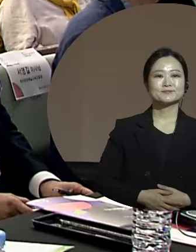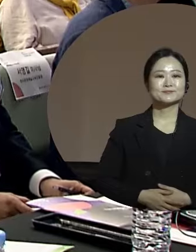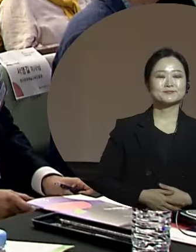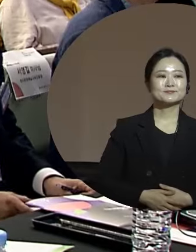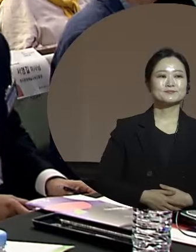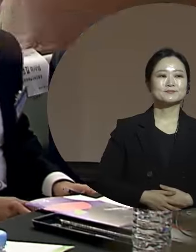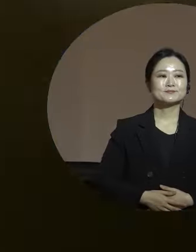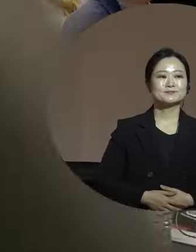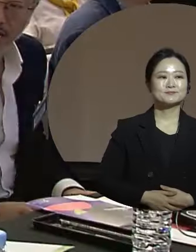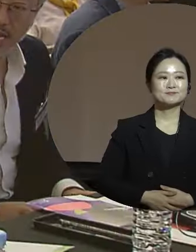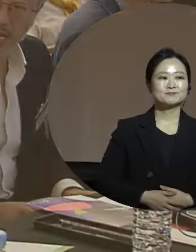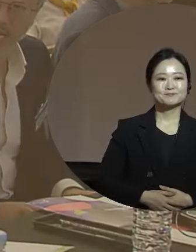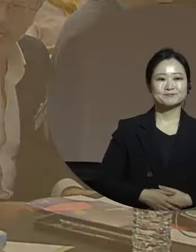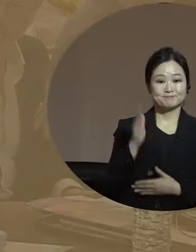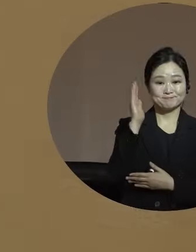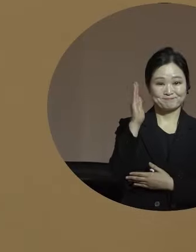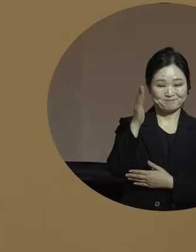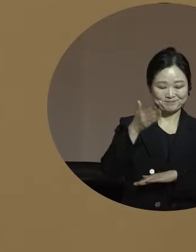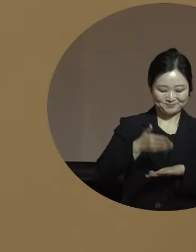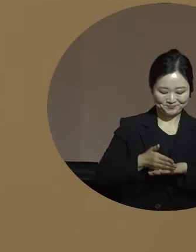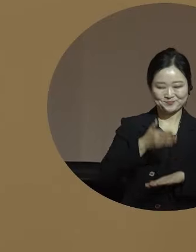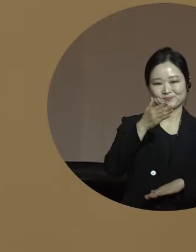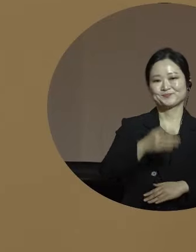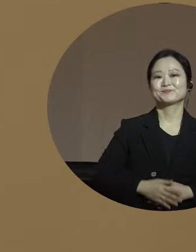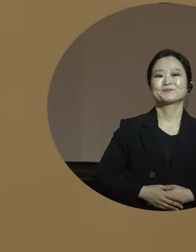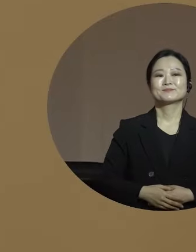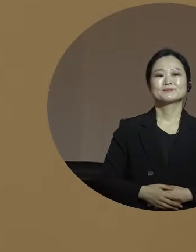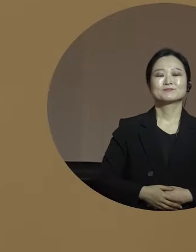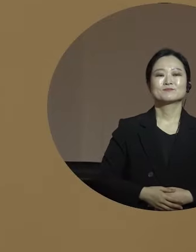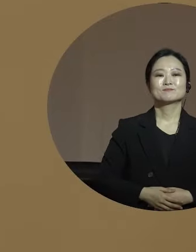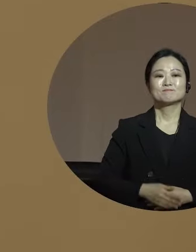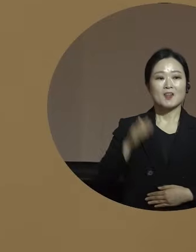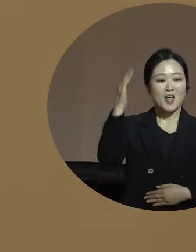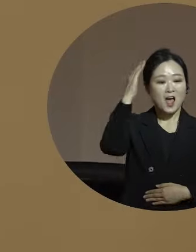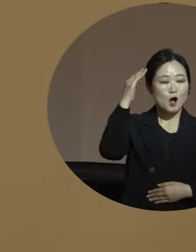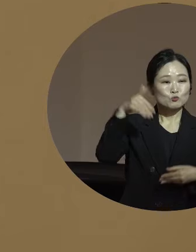Yes, 네, 발제 감사합니다. 저희